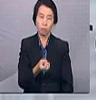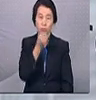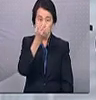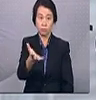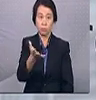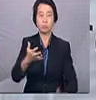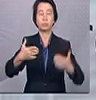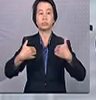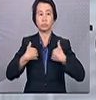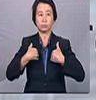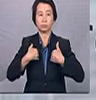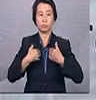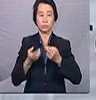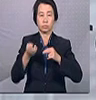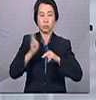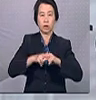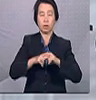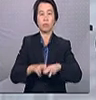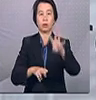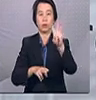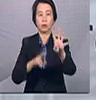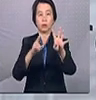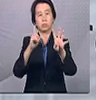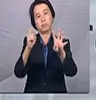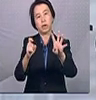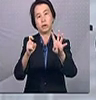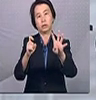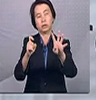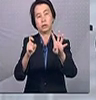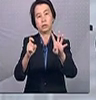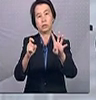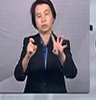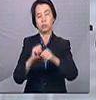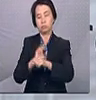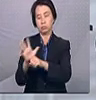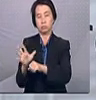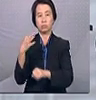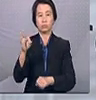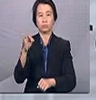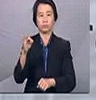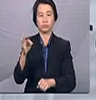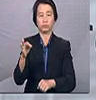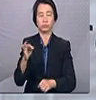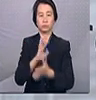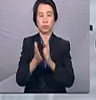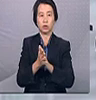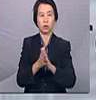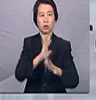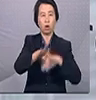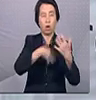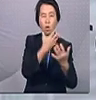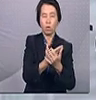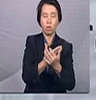bahawa terdapat pertambahan 4 kes kematian berkaitan dengan COVID-19. Justru jumlah kumulatif